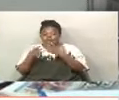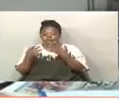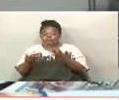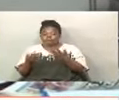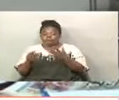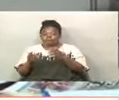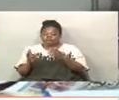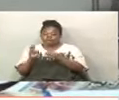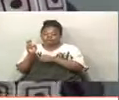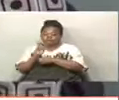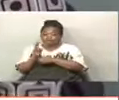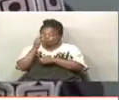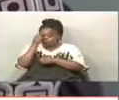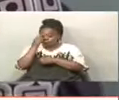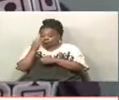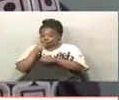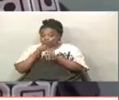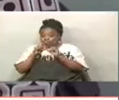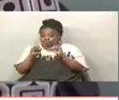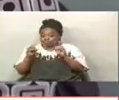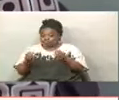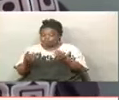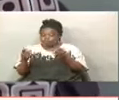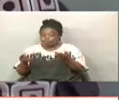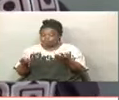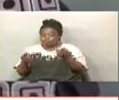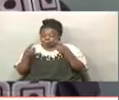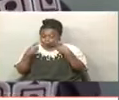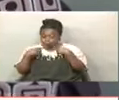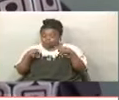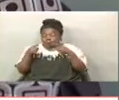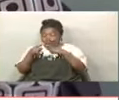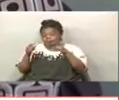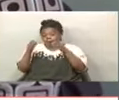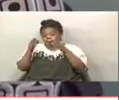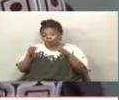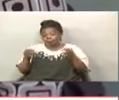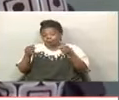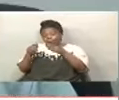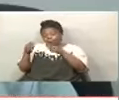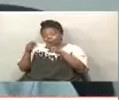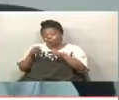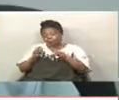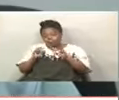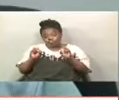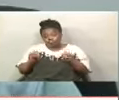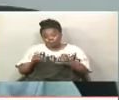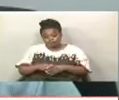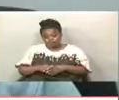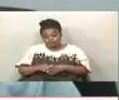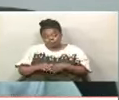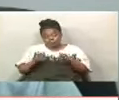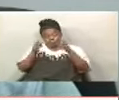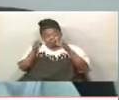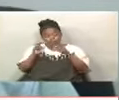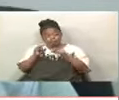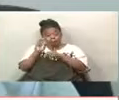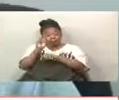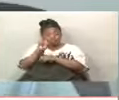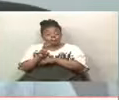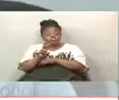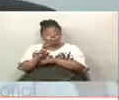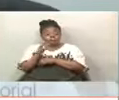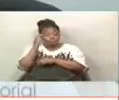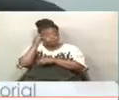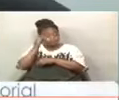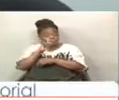ku bunnabbi bwa bannaddiini abamu abazze balagula ebintu eby'enjawulo ate ne bitabaawo. These are not prophecies. For us,